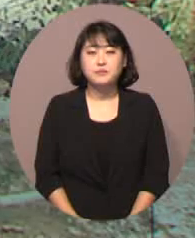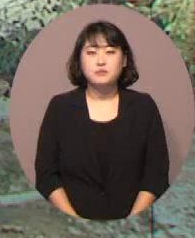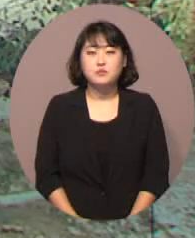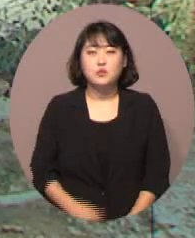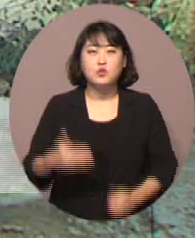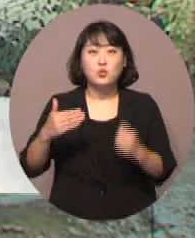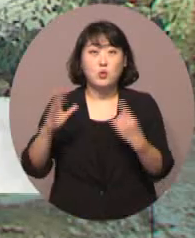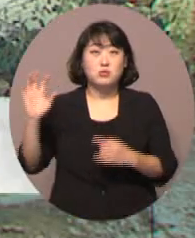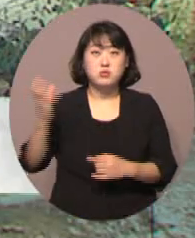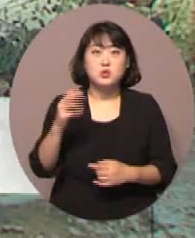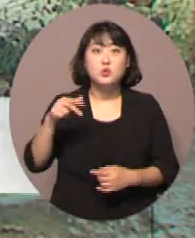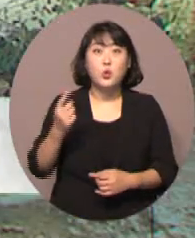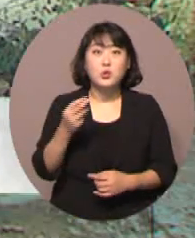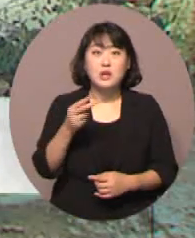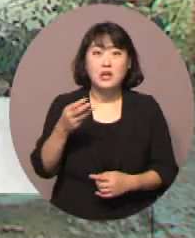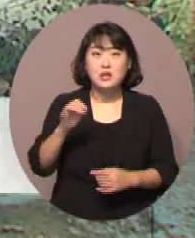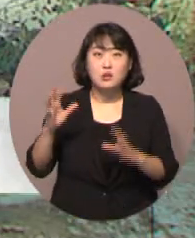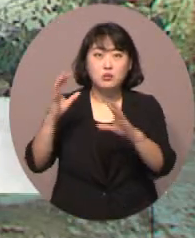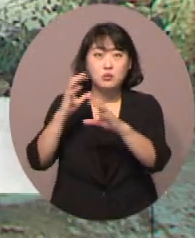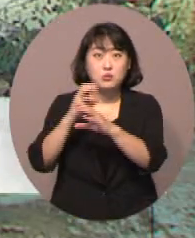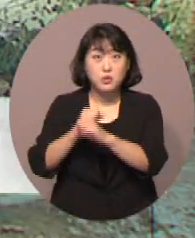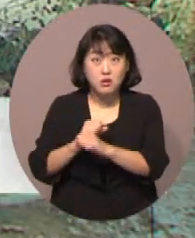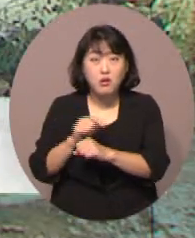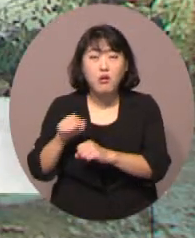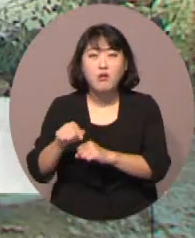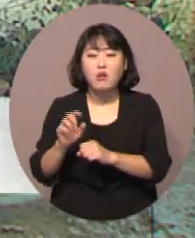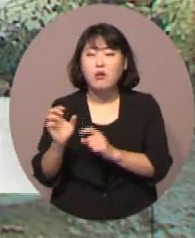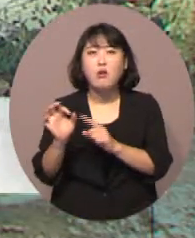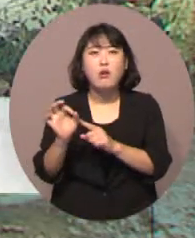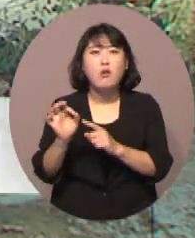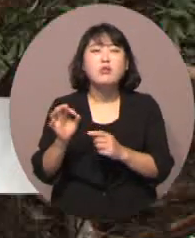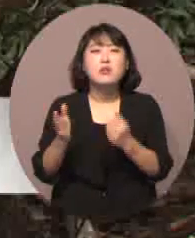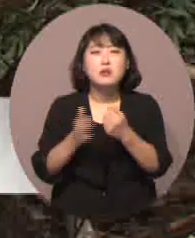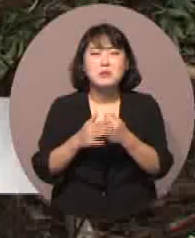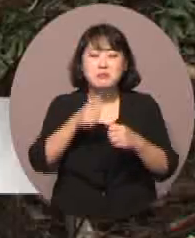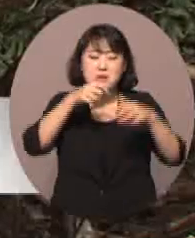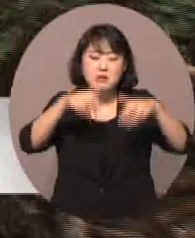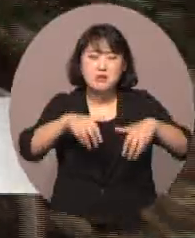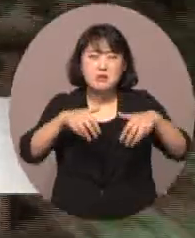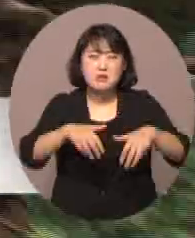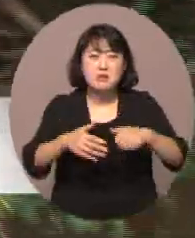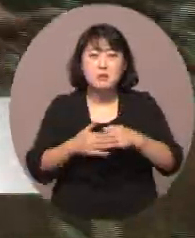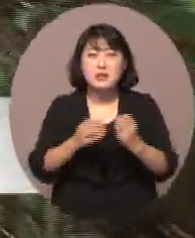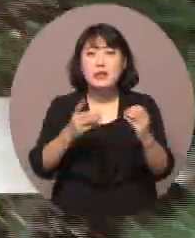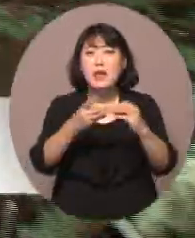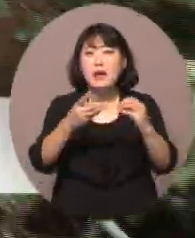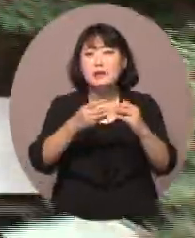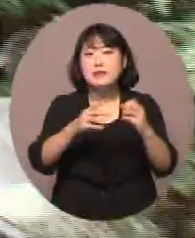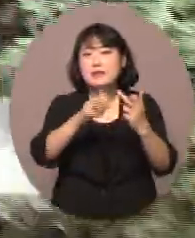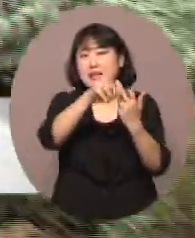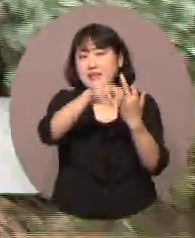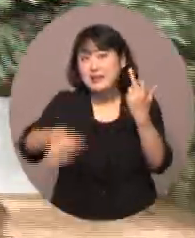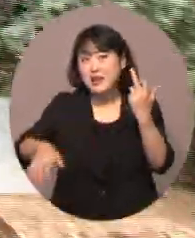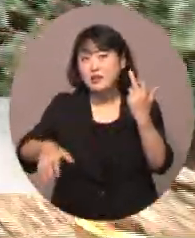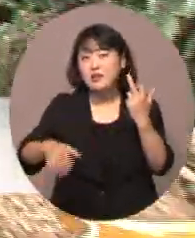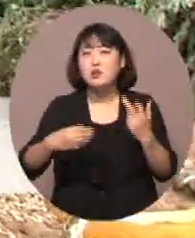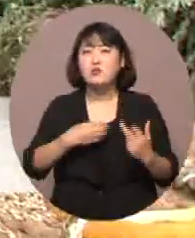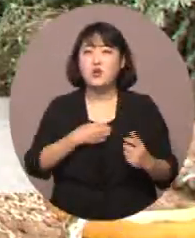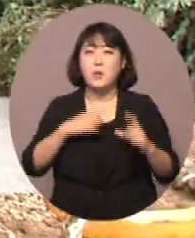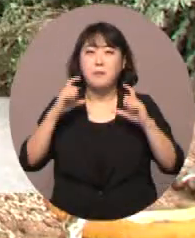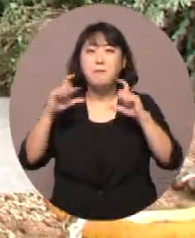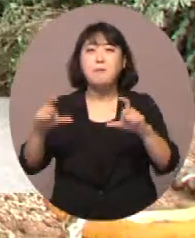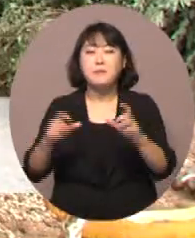제 9호태풍 종달리에서 약화한 열대저압부의 영향으로 많은 비가 내리면서 태아의 산사태 경보가